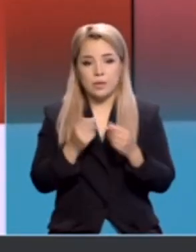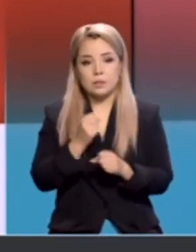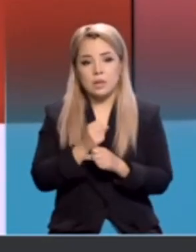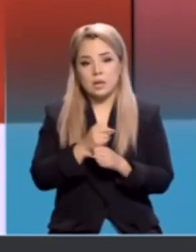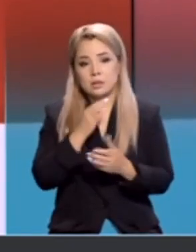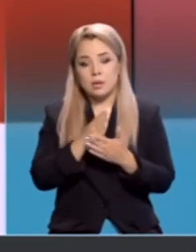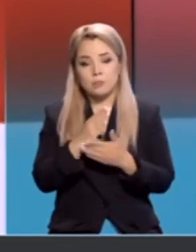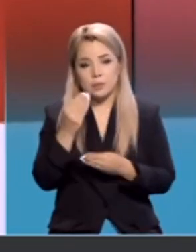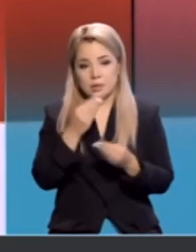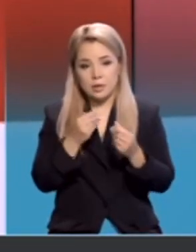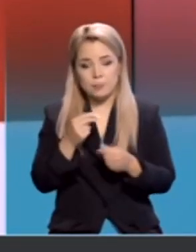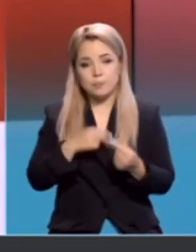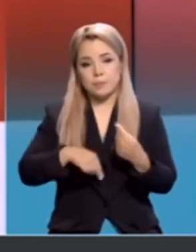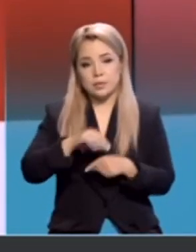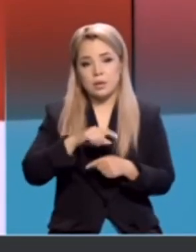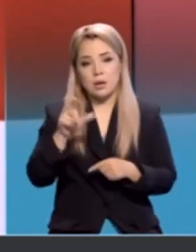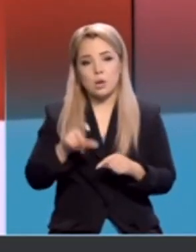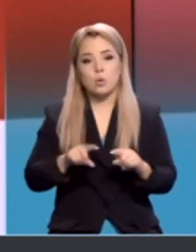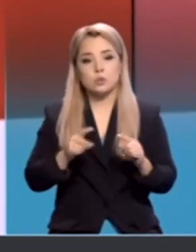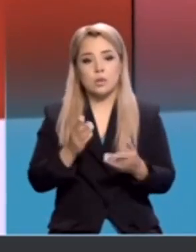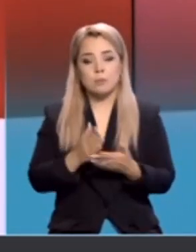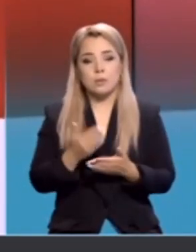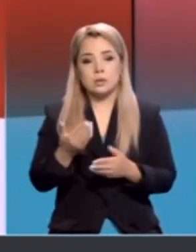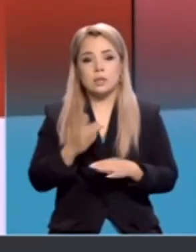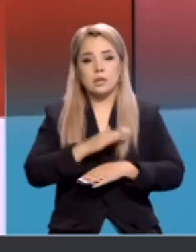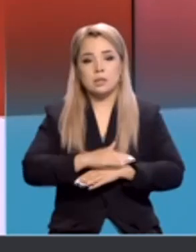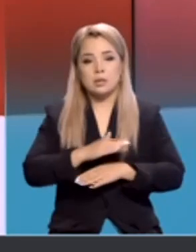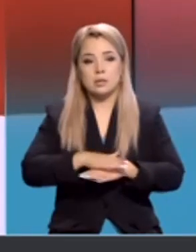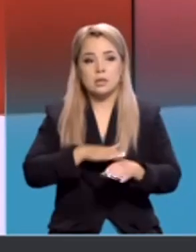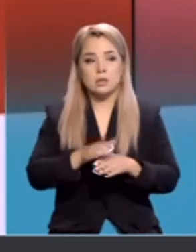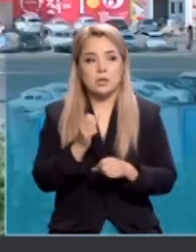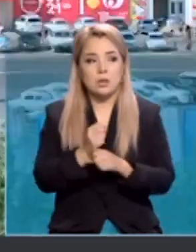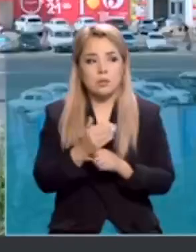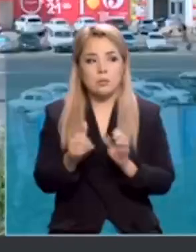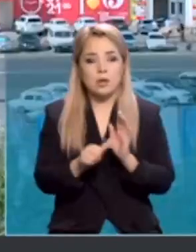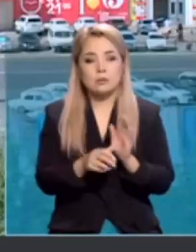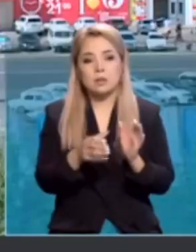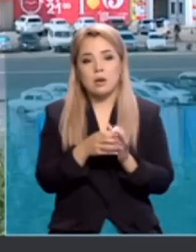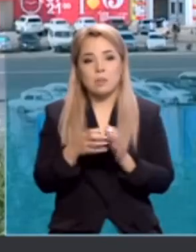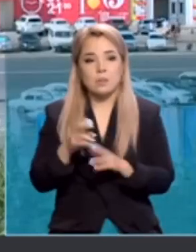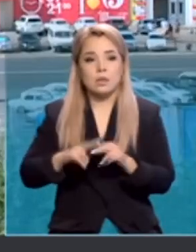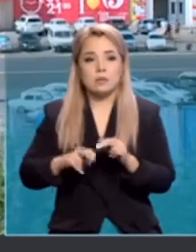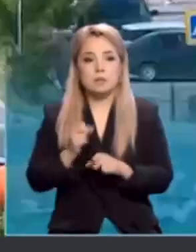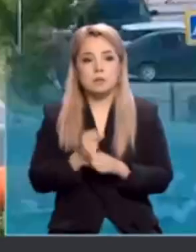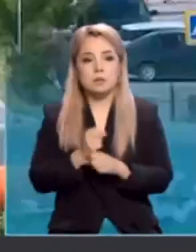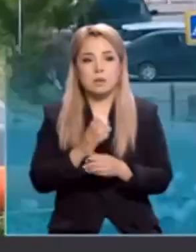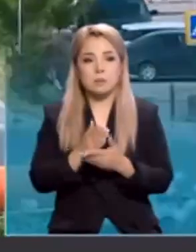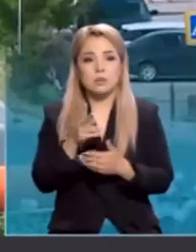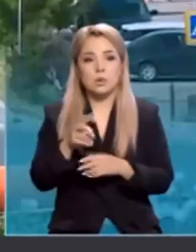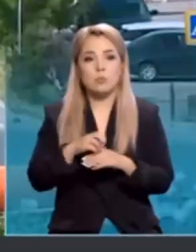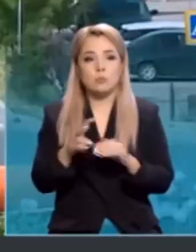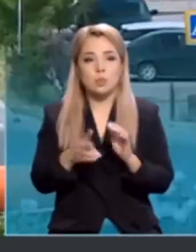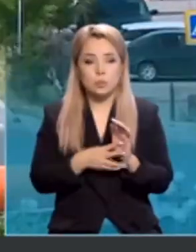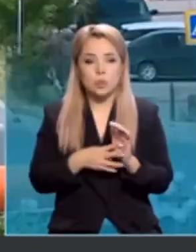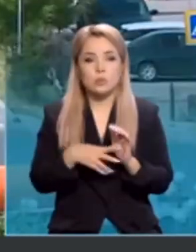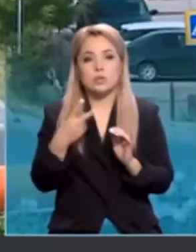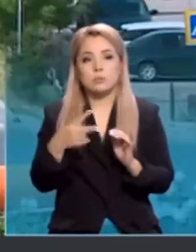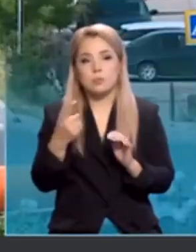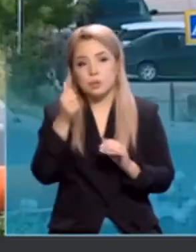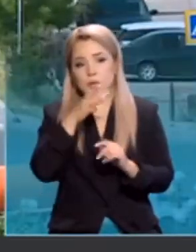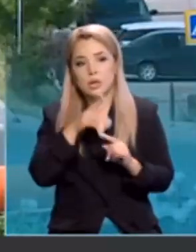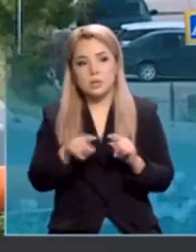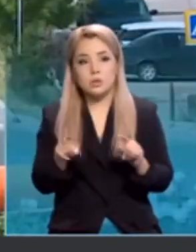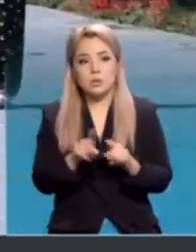көлеңкелі бизнеспен айналысқан тұрғын ұсталды. Ол бұл әрекетін жүзеге асыру үшін 6 компания құрған. 2019-21 жылдар